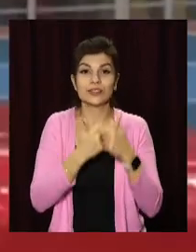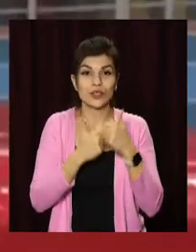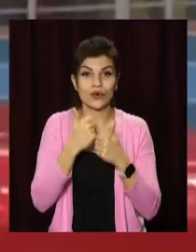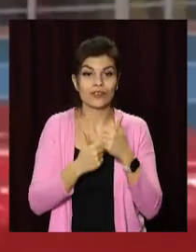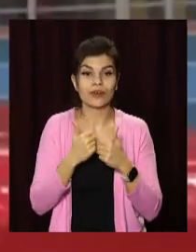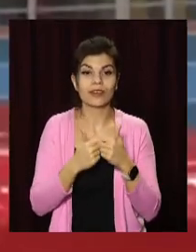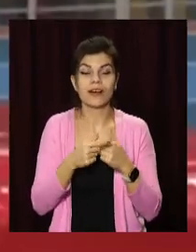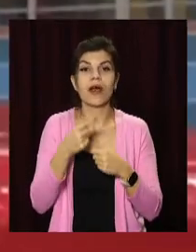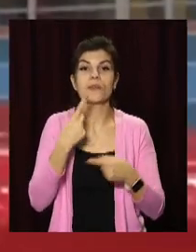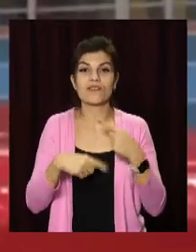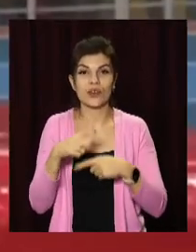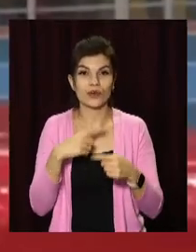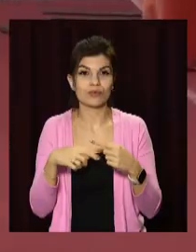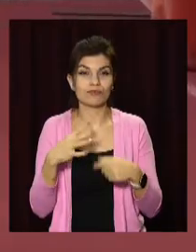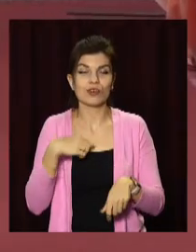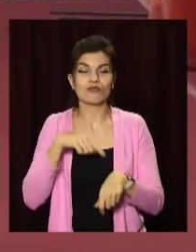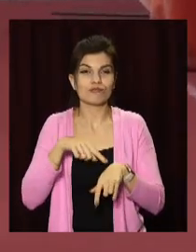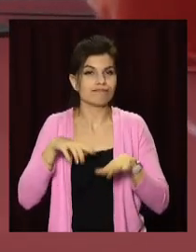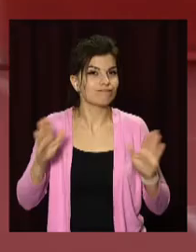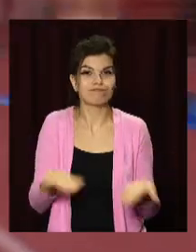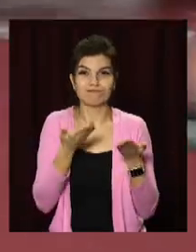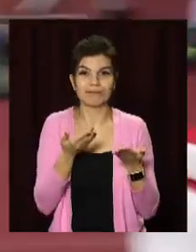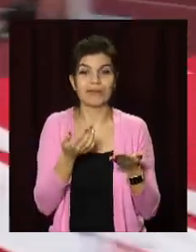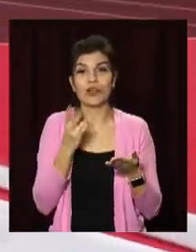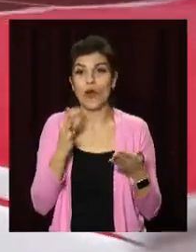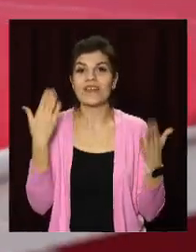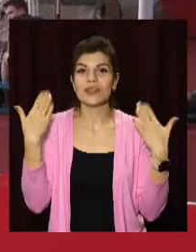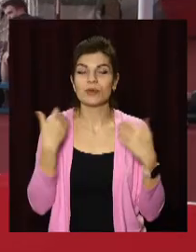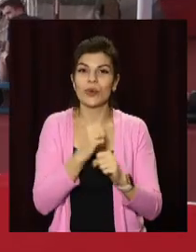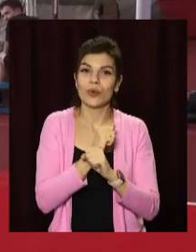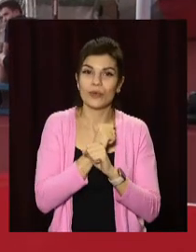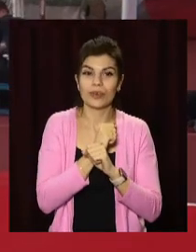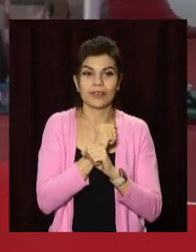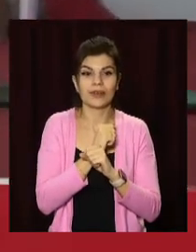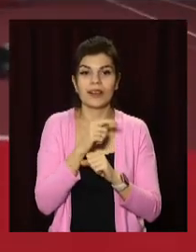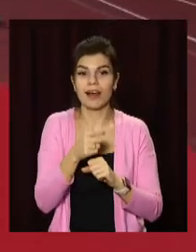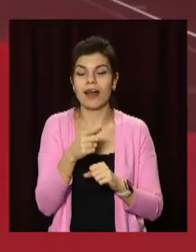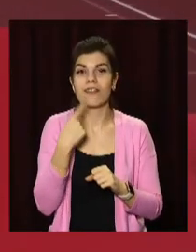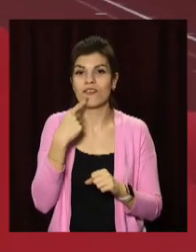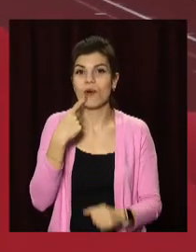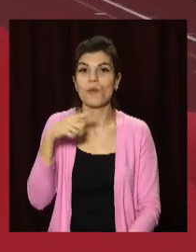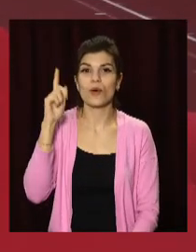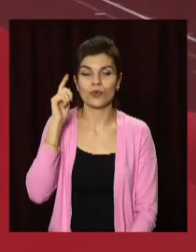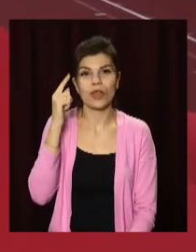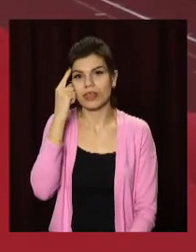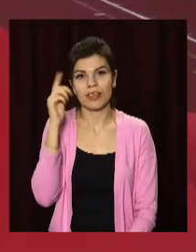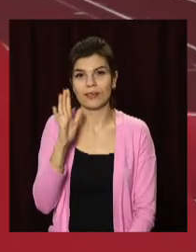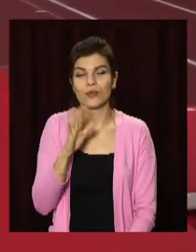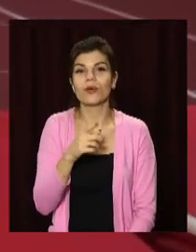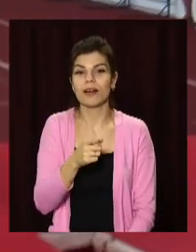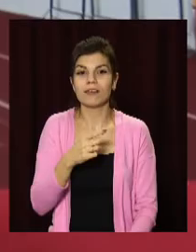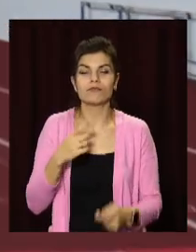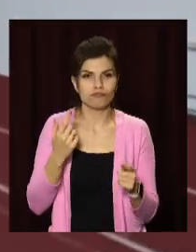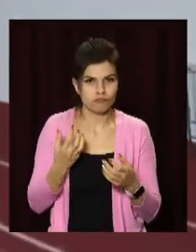Магучих повернулася у піднесеному настрої. Однак про відпочинок найкраща легкоатлетка світу минулого року не думає. Знову